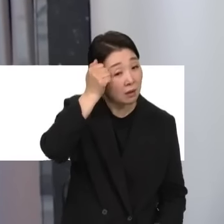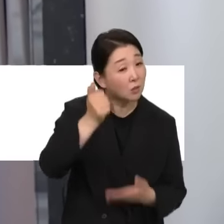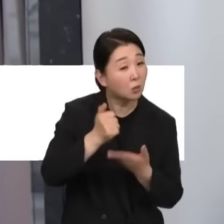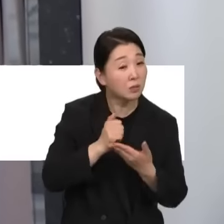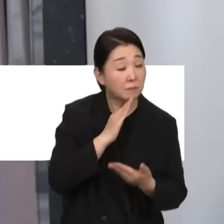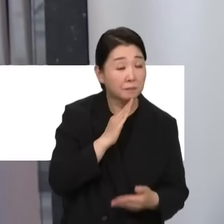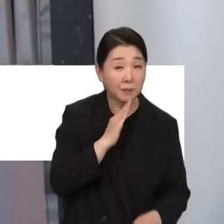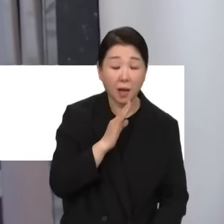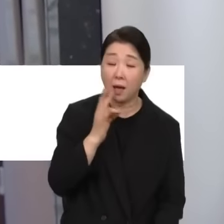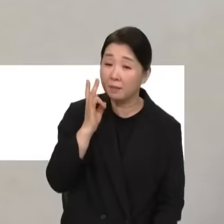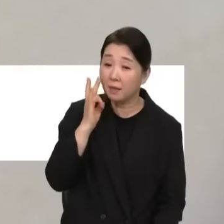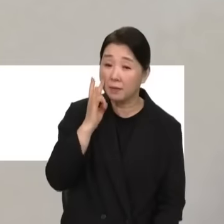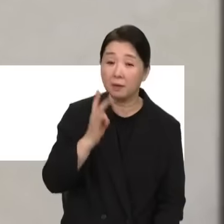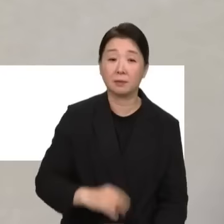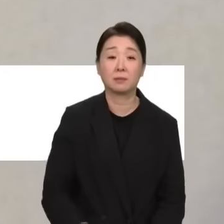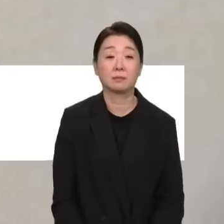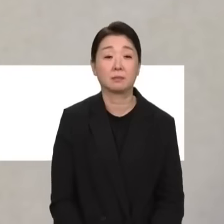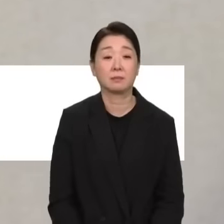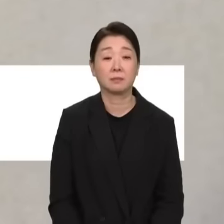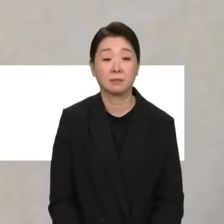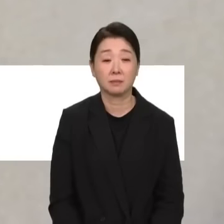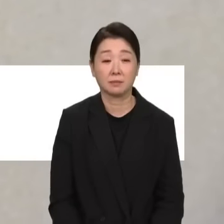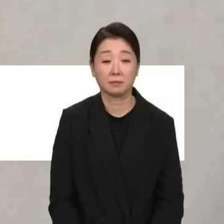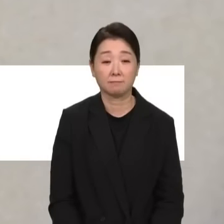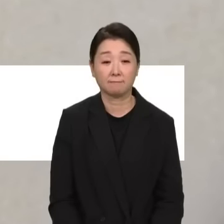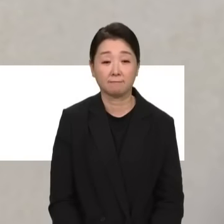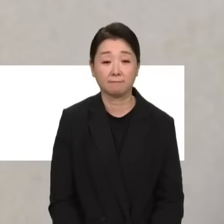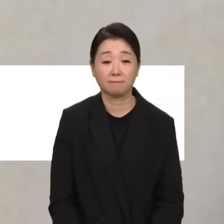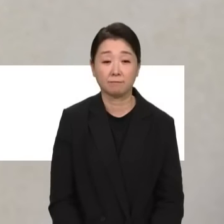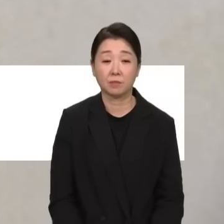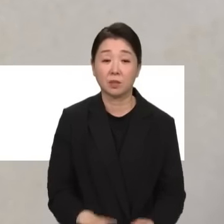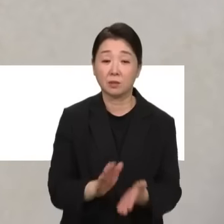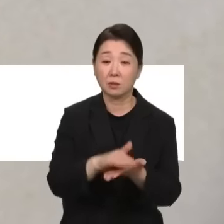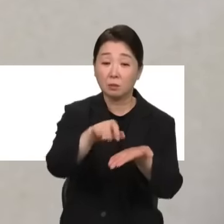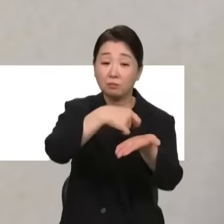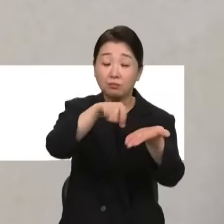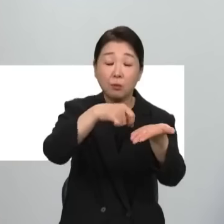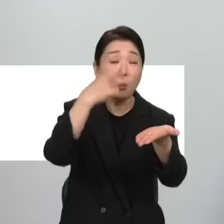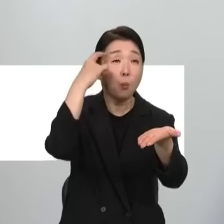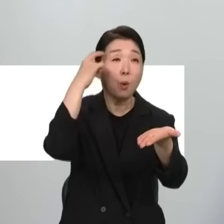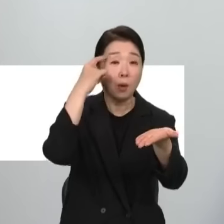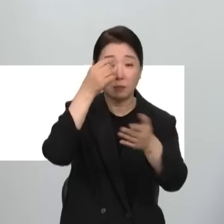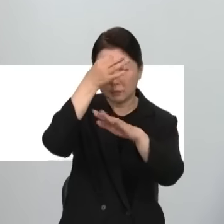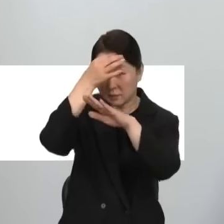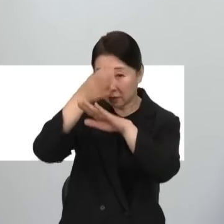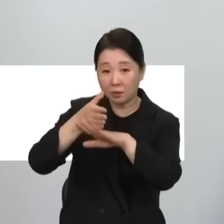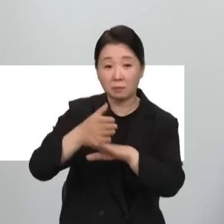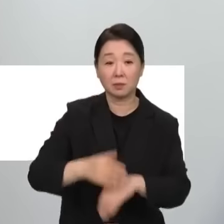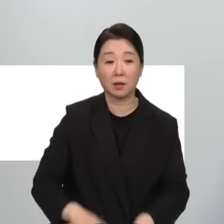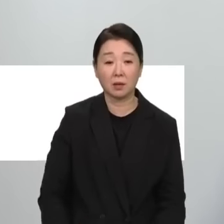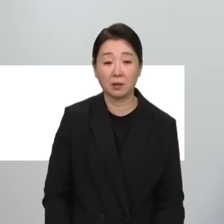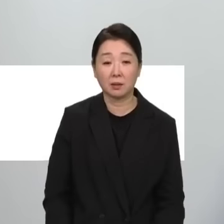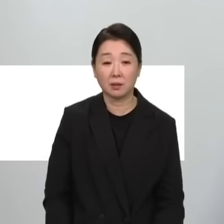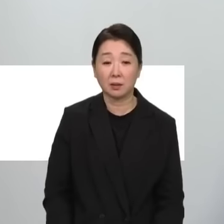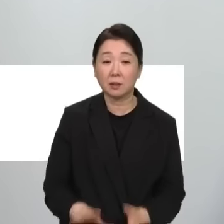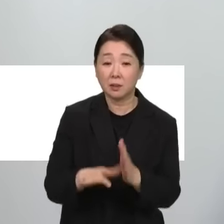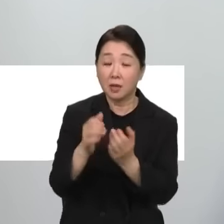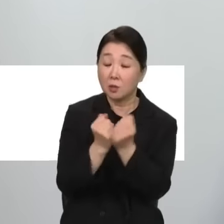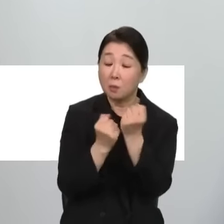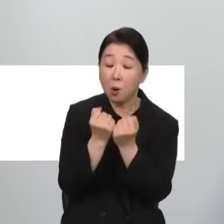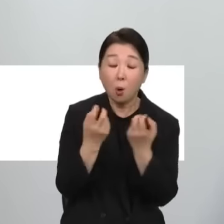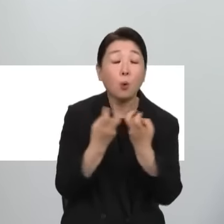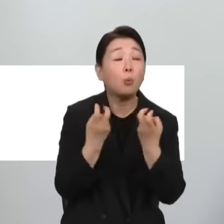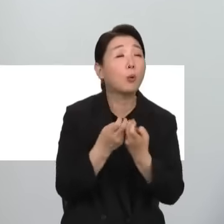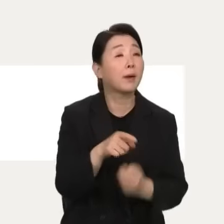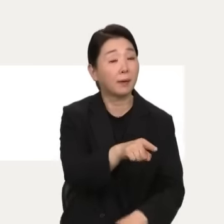고객이셨는데. 네. 직접 없습니다. 근데 직접 체크를 하신 이유가 있나요? 죄송합니다. 당시 설명을 좀